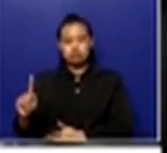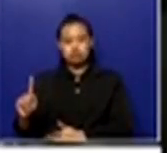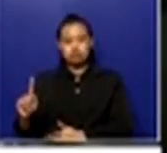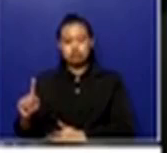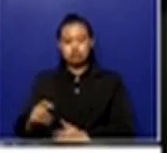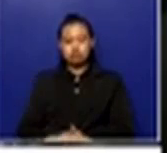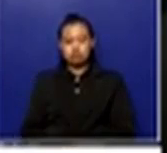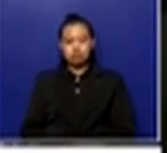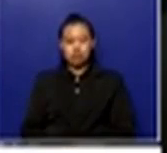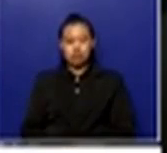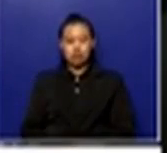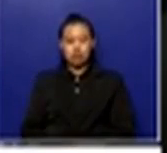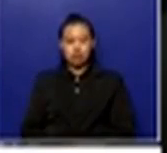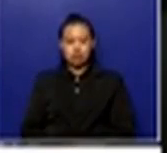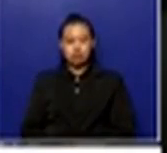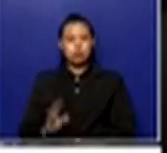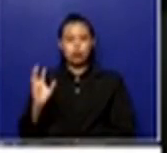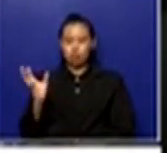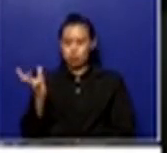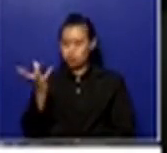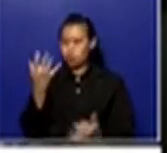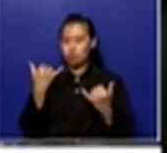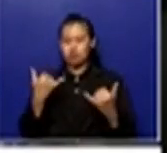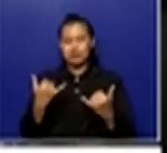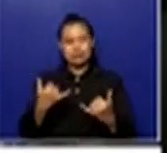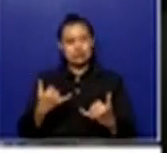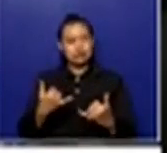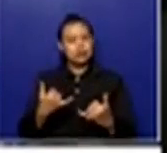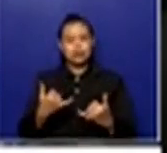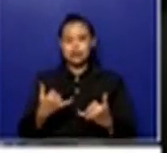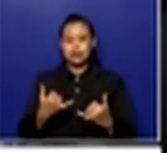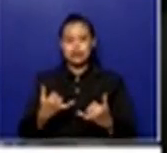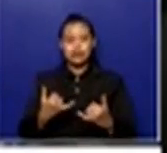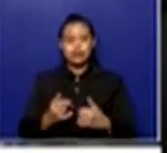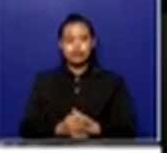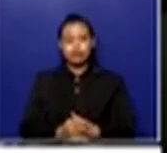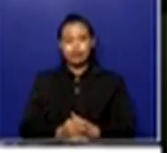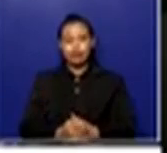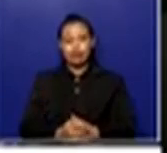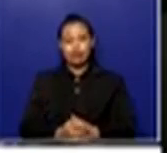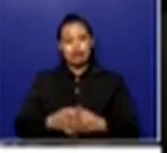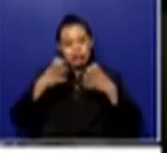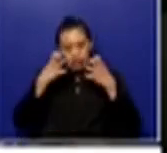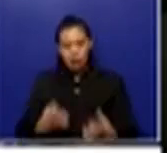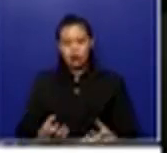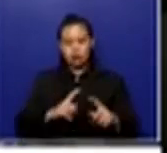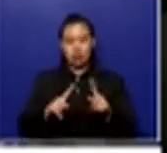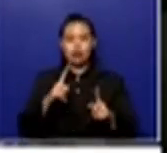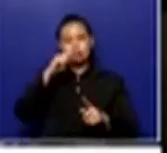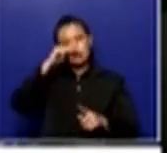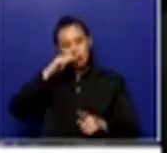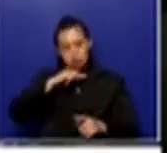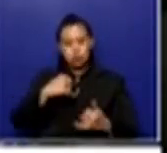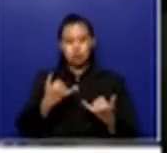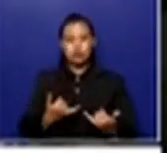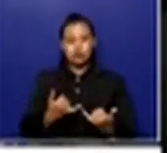านการณ์ของการระบาดของโควิดทั่วโลกขณะนี้เนี่ยมันยังเลวร้ายอยู่แต่ประเทศไทยเรากลับตรงกันข้ามทุกคนทุกวัน